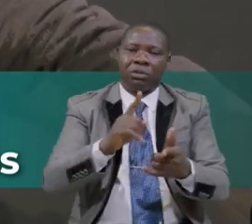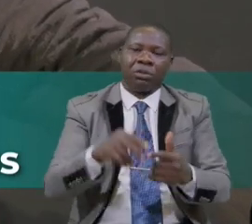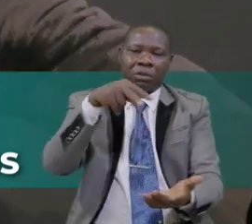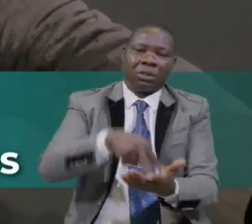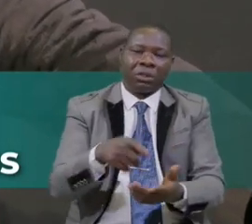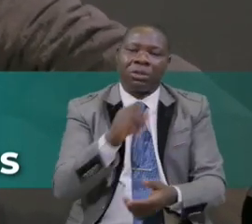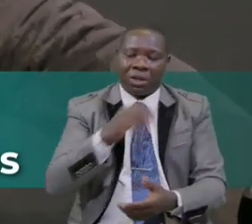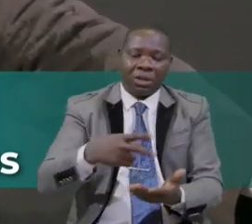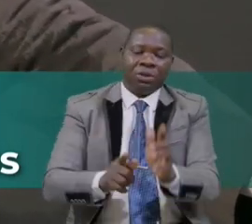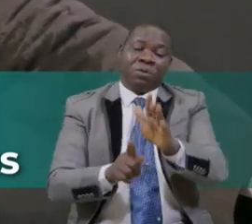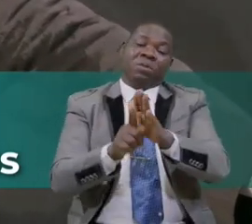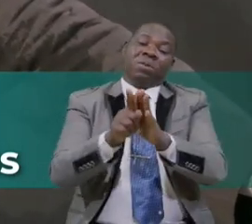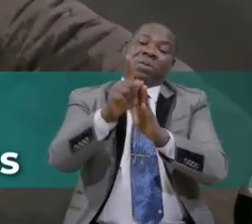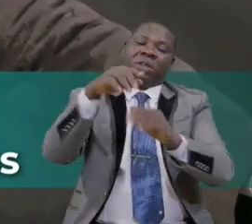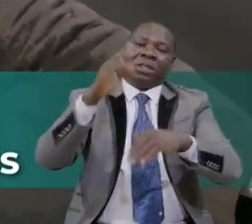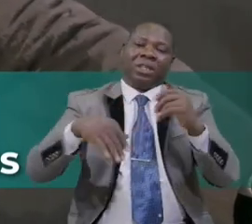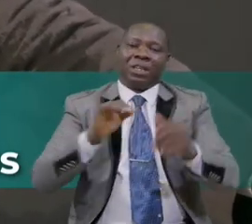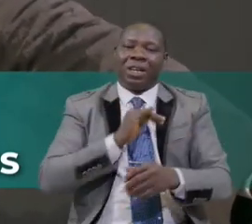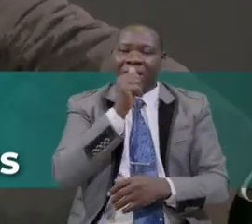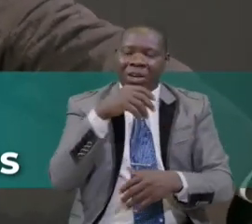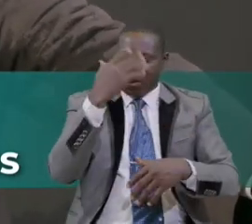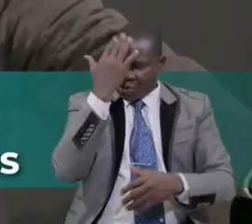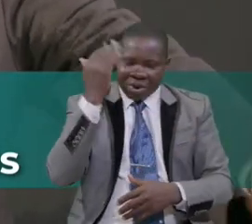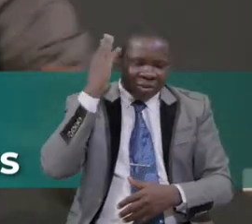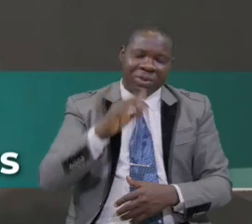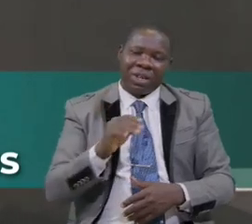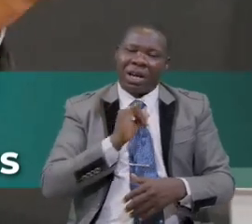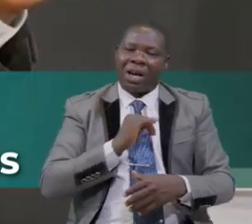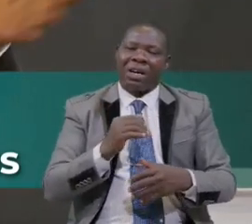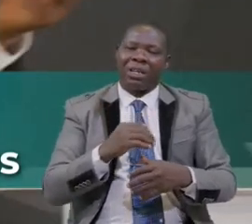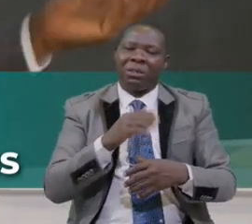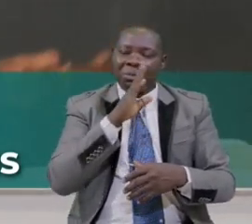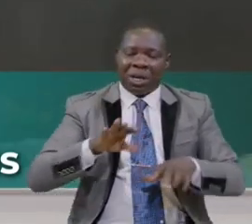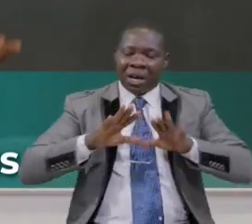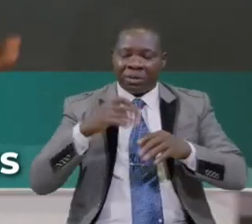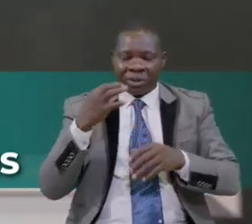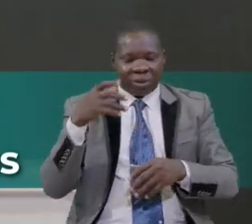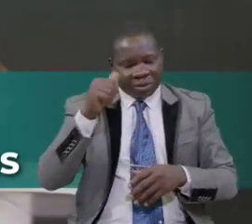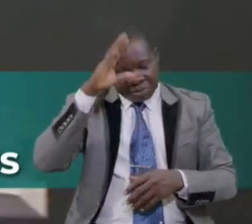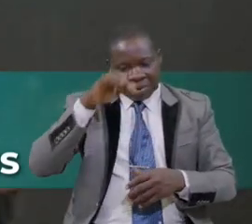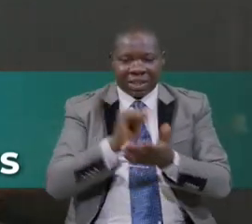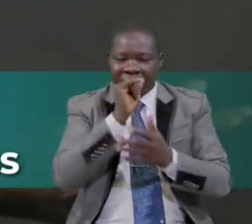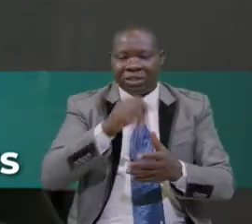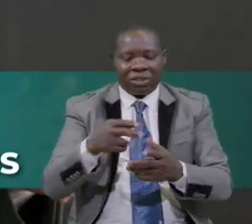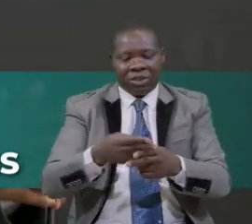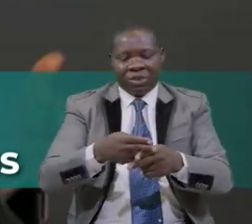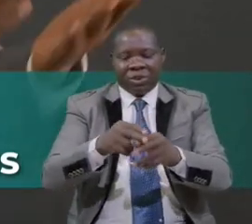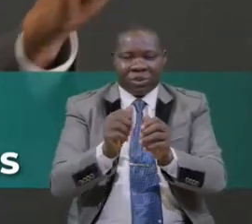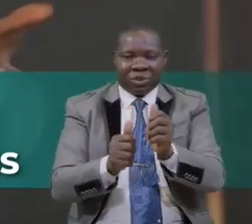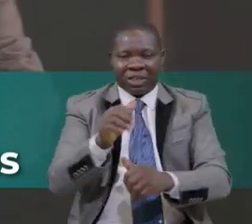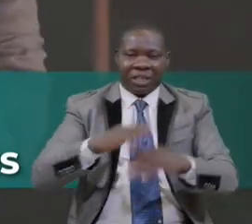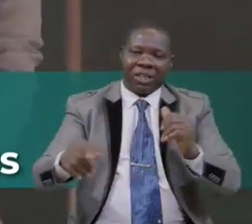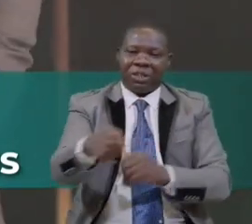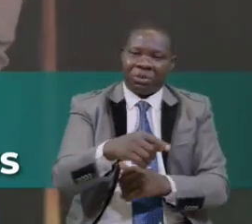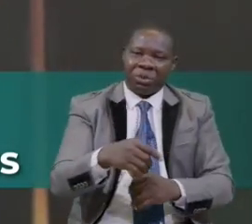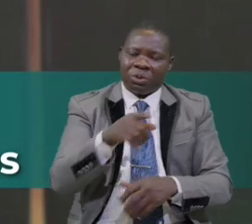pour la plupart. Pourquoi vous devez avoir peur d'un homme qui est plus court que vous? Alors nous pouvons interagir facilement. Vous me posez